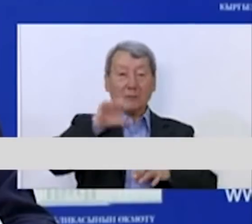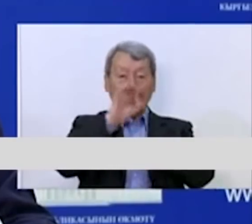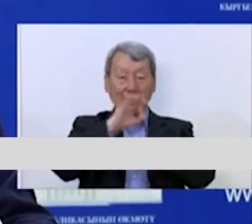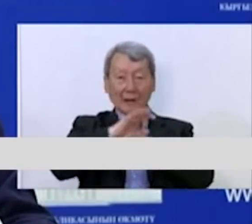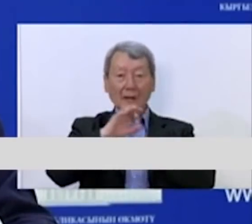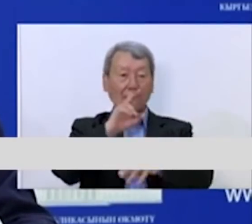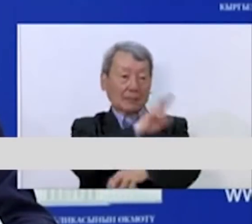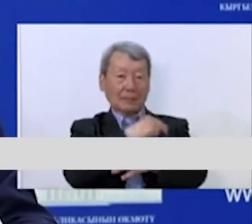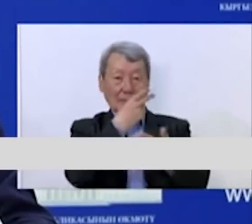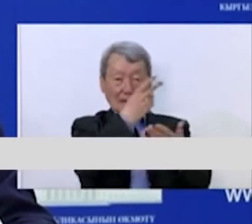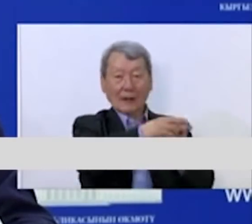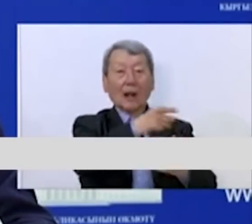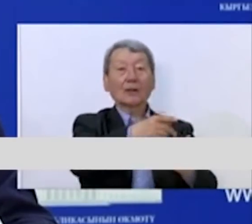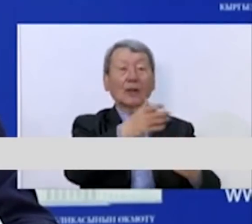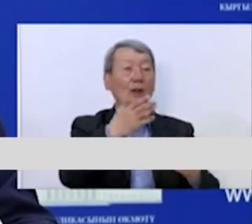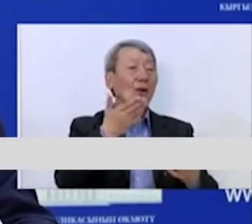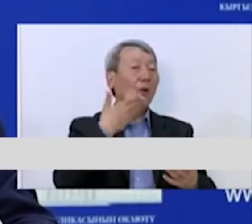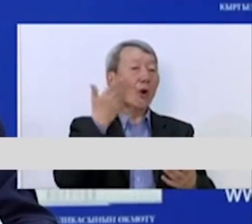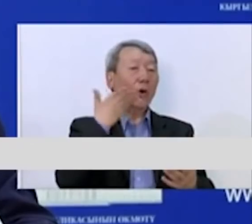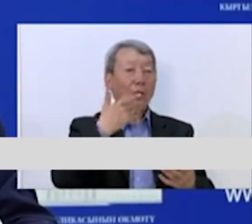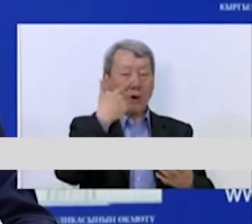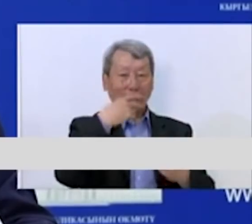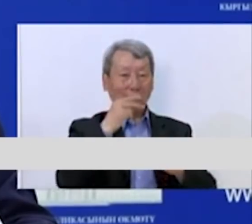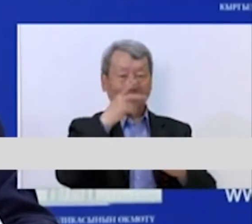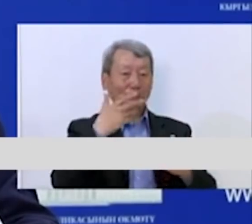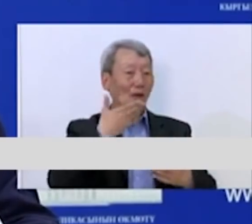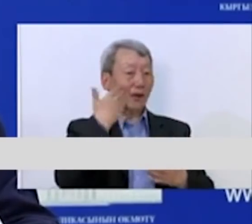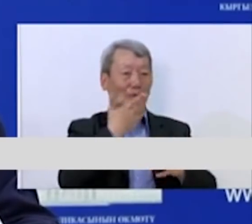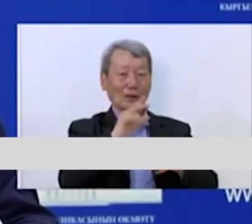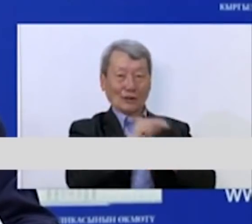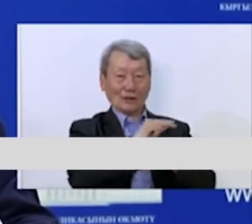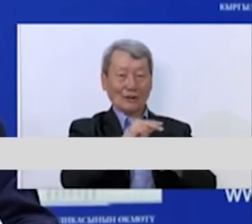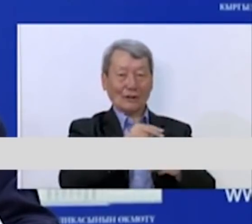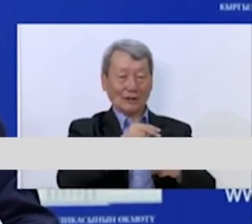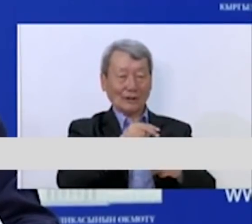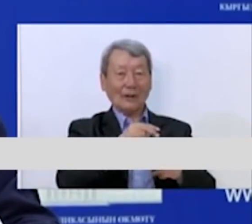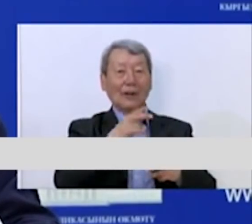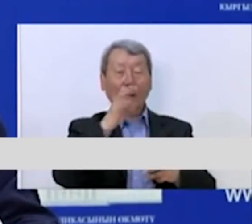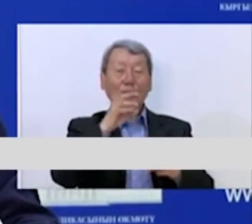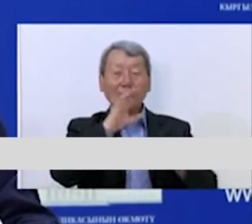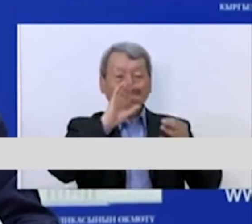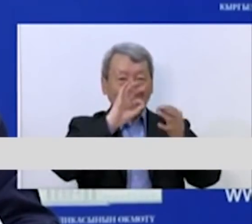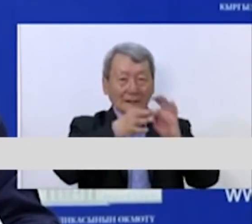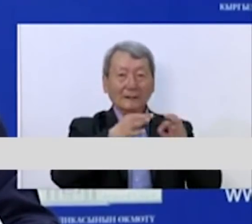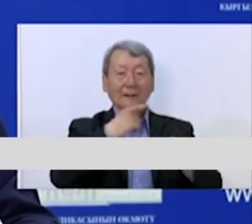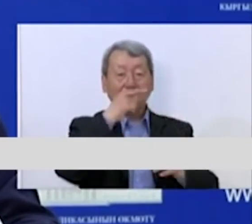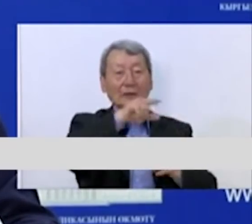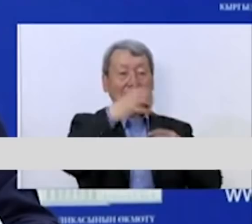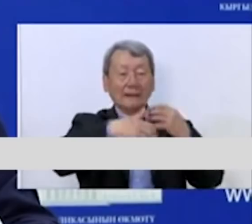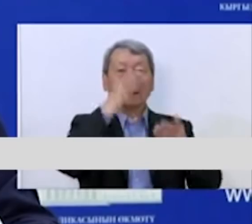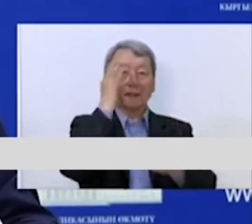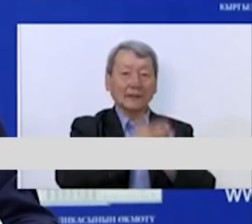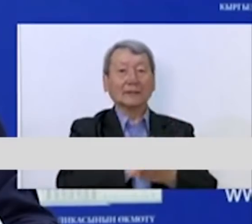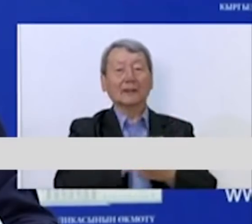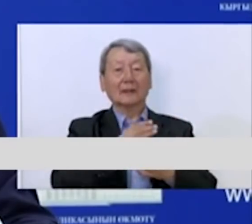день в стационаре, они имеют легкое течение болезни, но я хочу немножко вот уточнить, что среди них